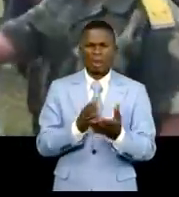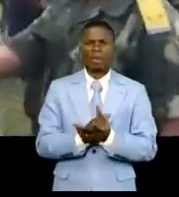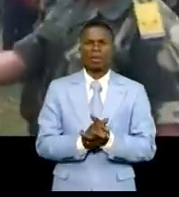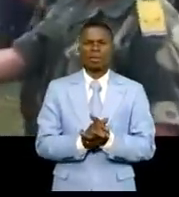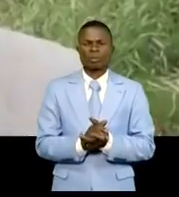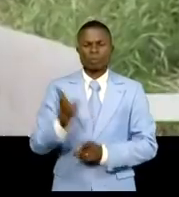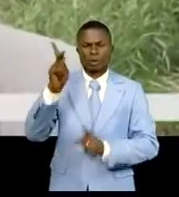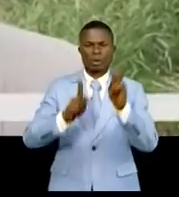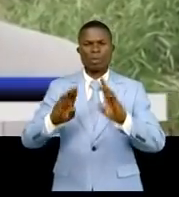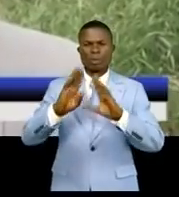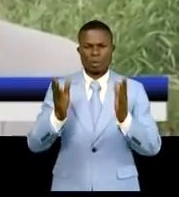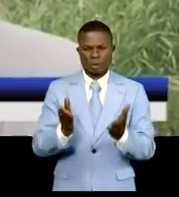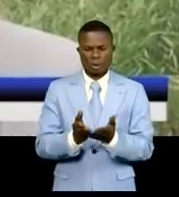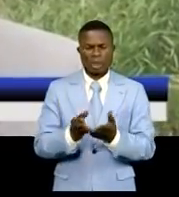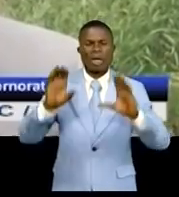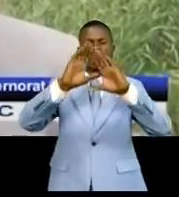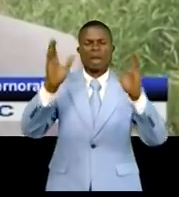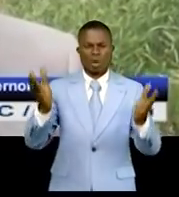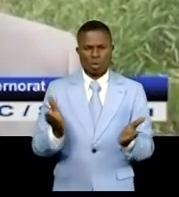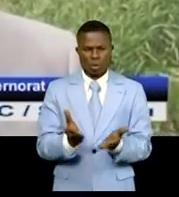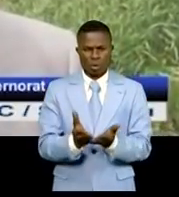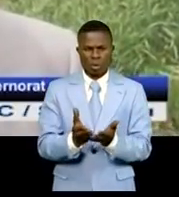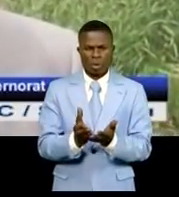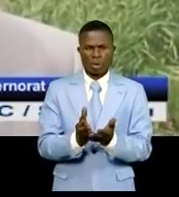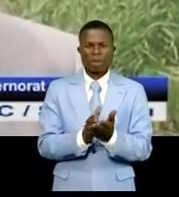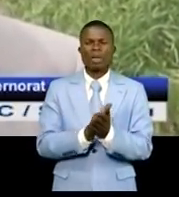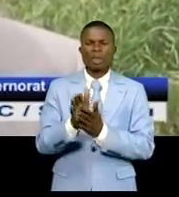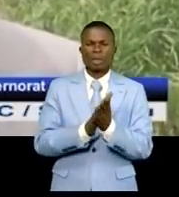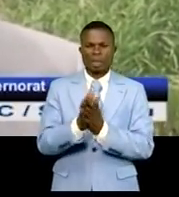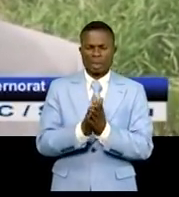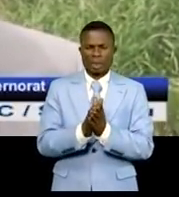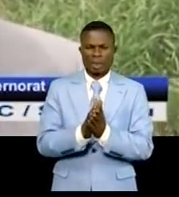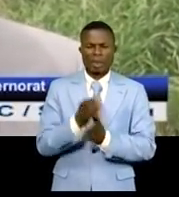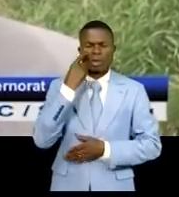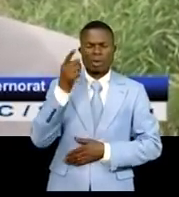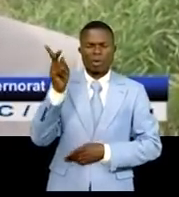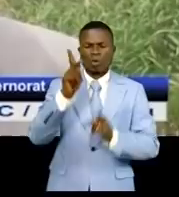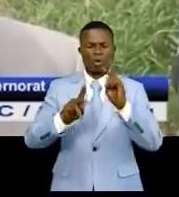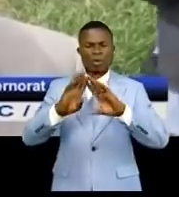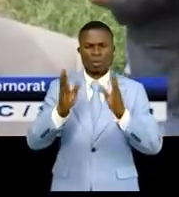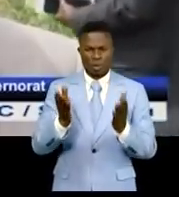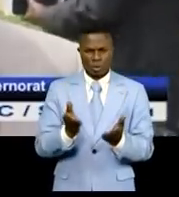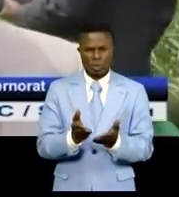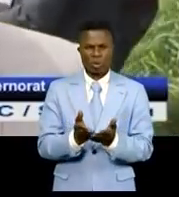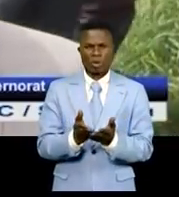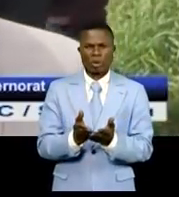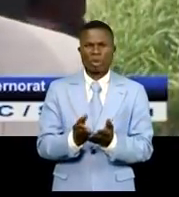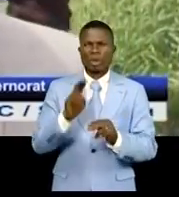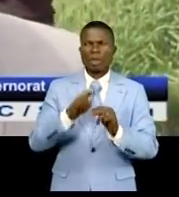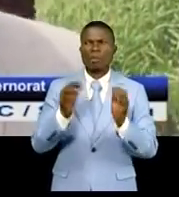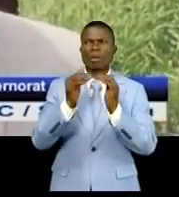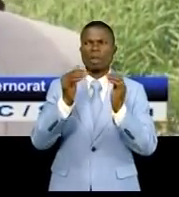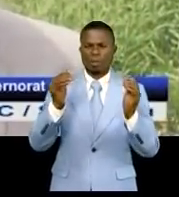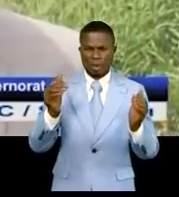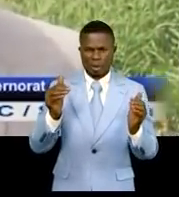la population, la communauté Hutu est prête à laisser voir la population Tembo, c'est une bonne